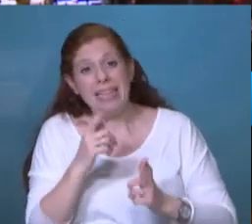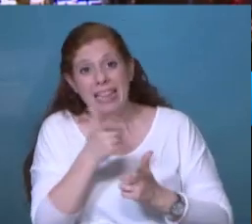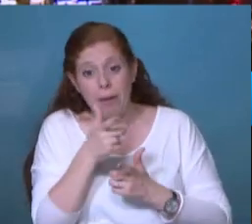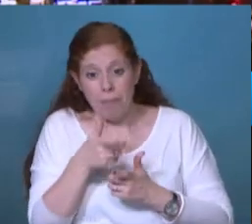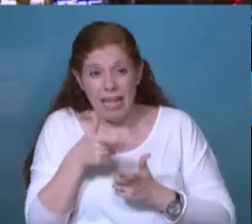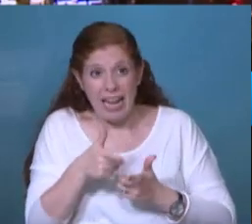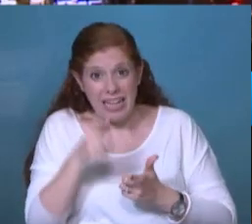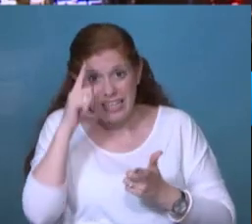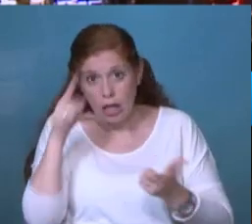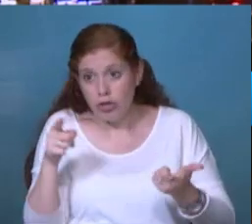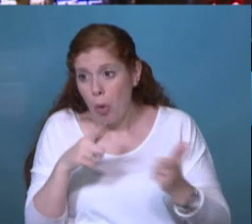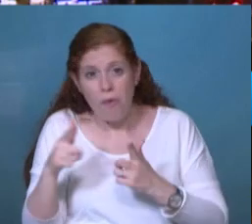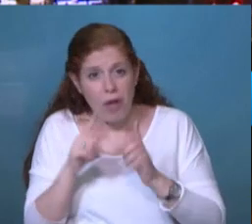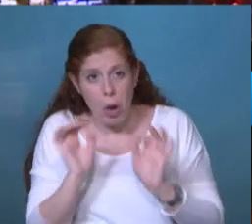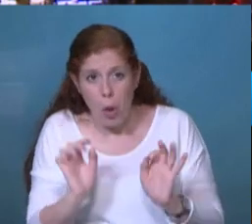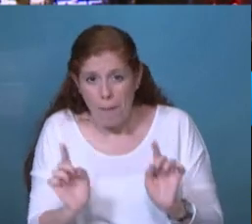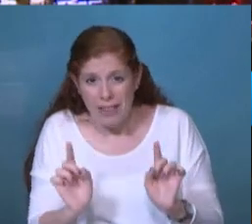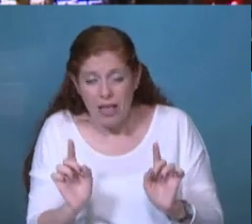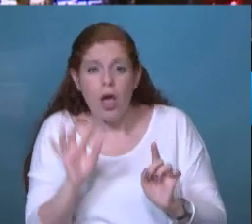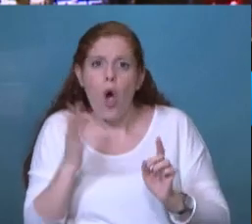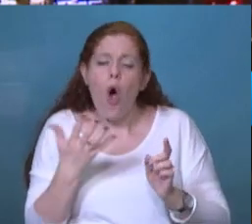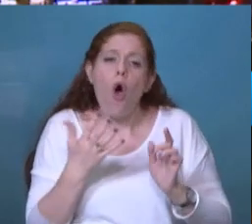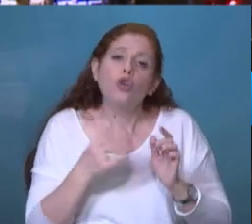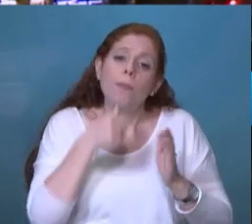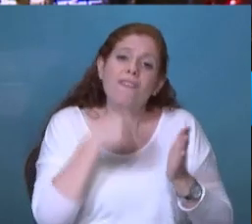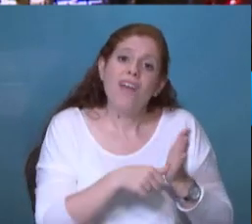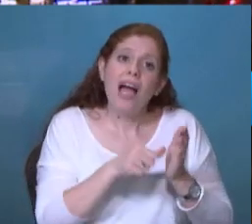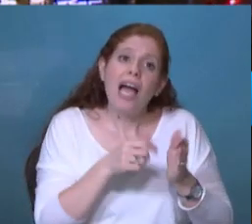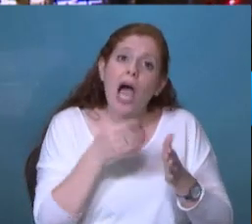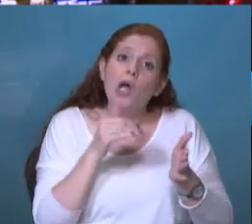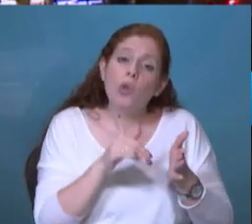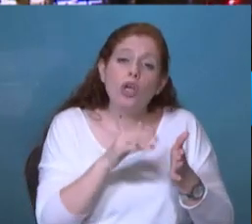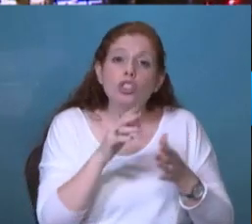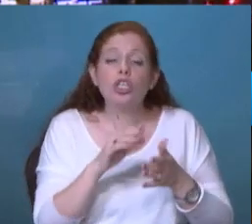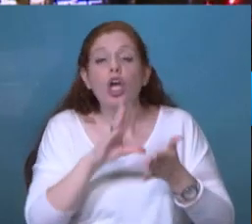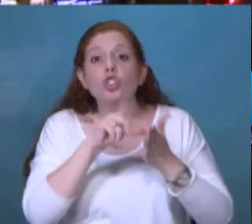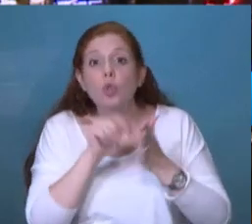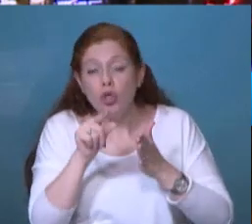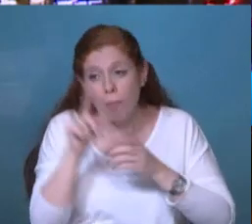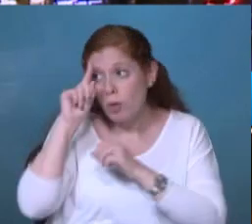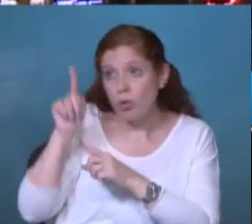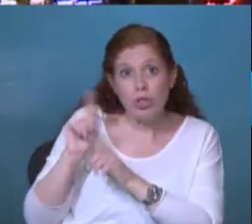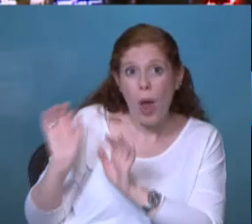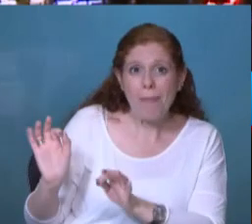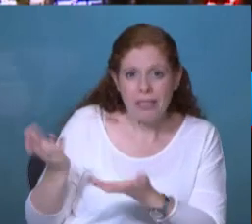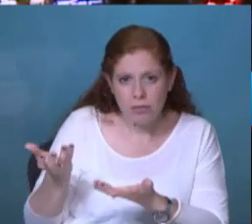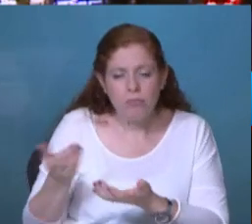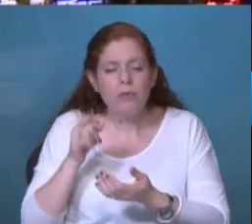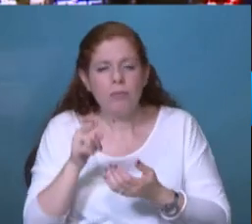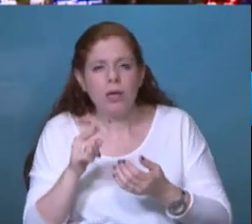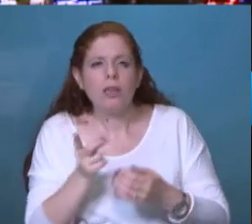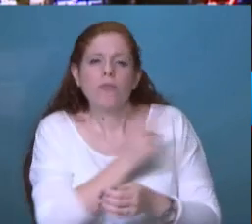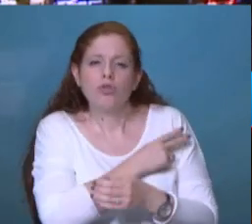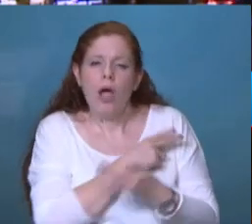ידע שמדובר ברובה עקר, או שמה בבנק הדואר כשיש שוד מזוין שם. אם כן, המשטרה פתחה בחקירה, גם